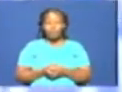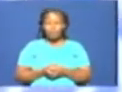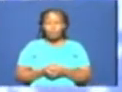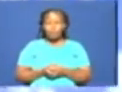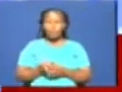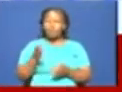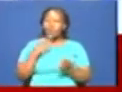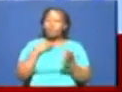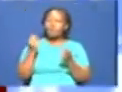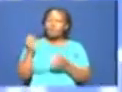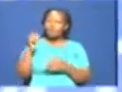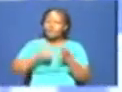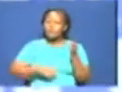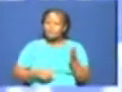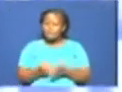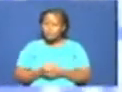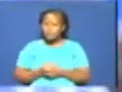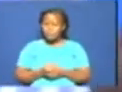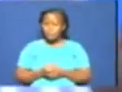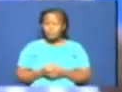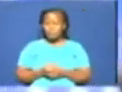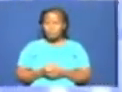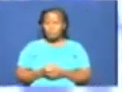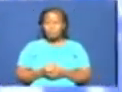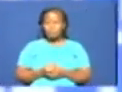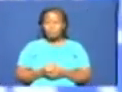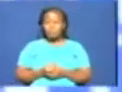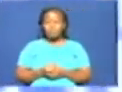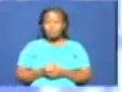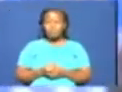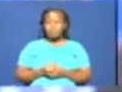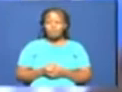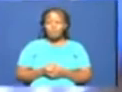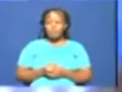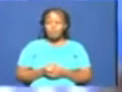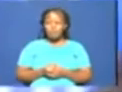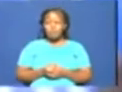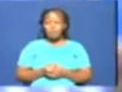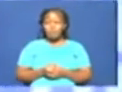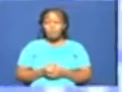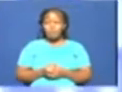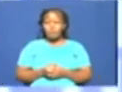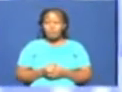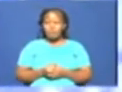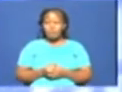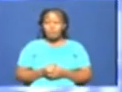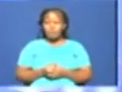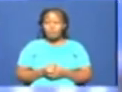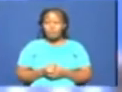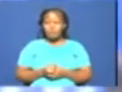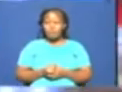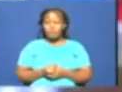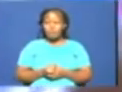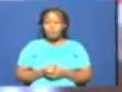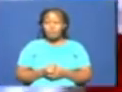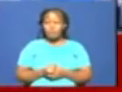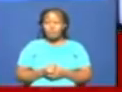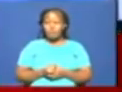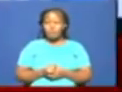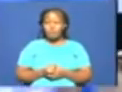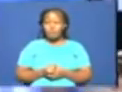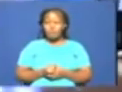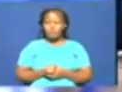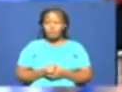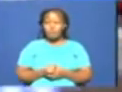nataka lend my ears.